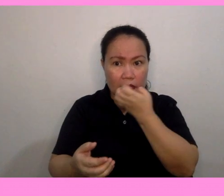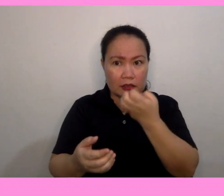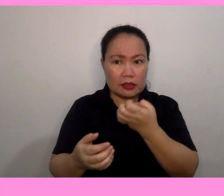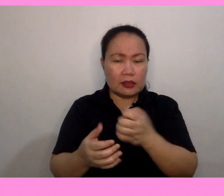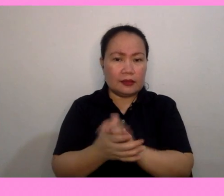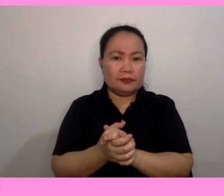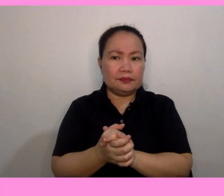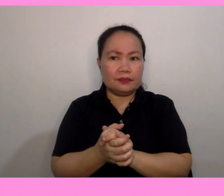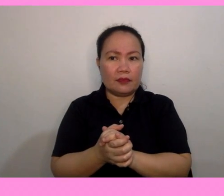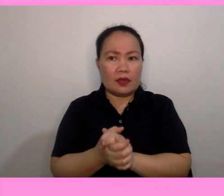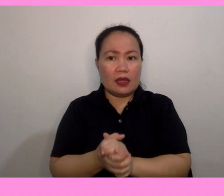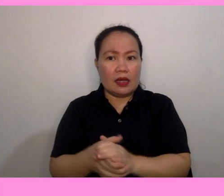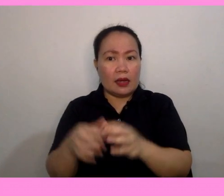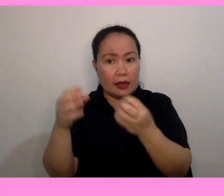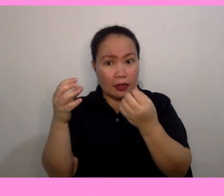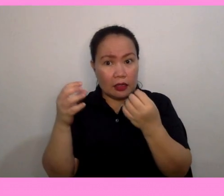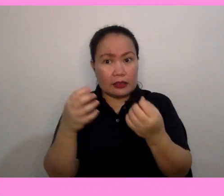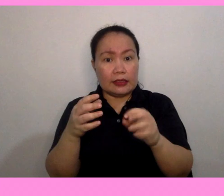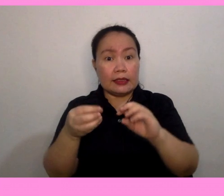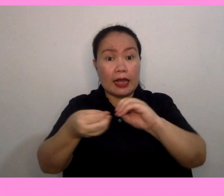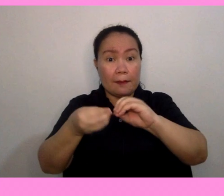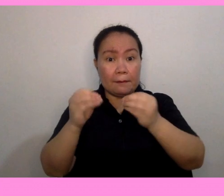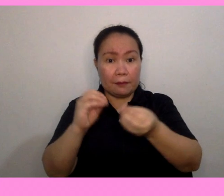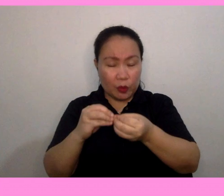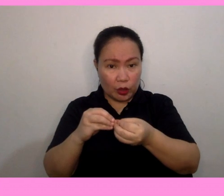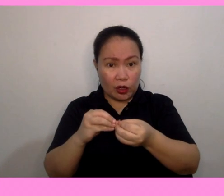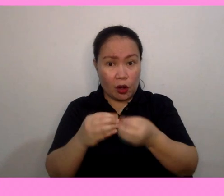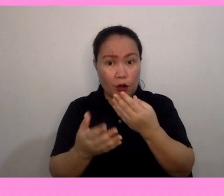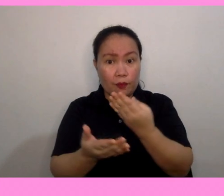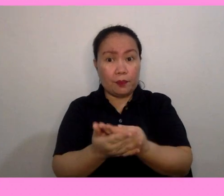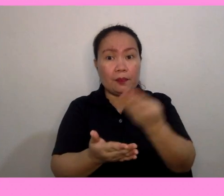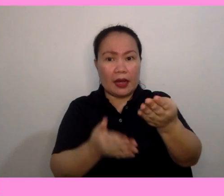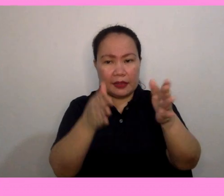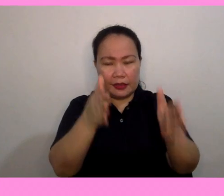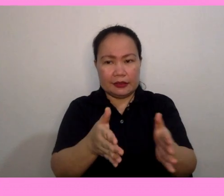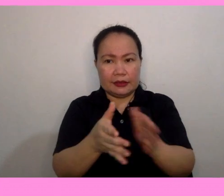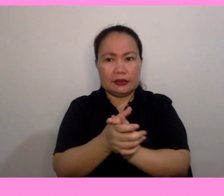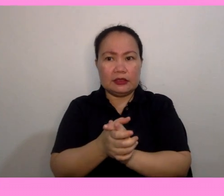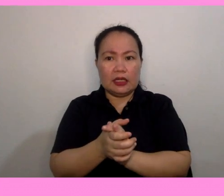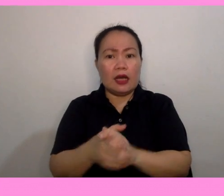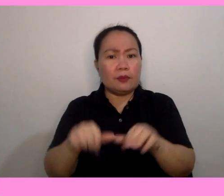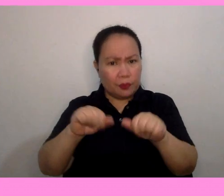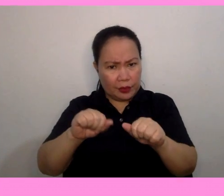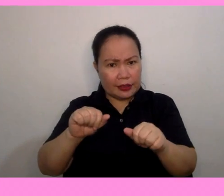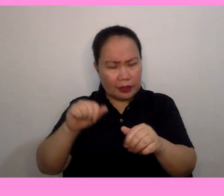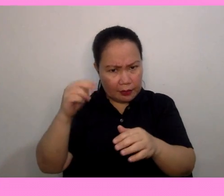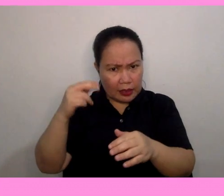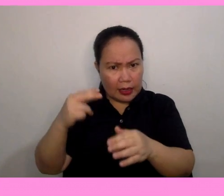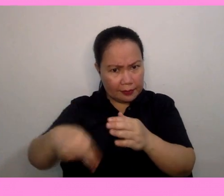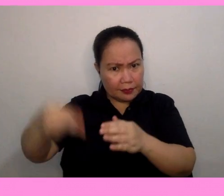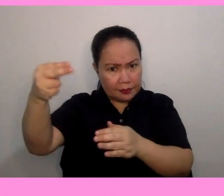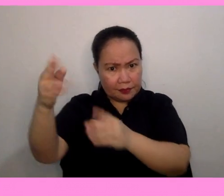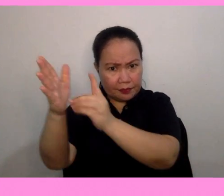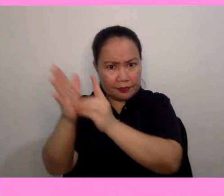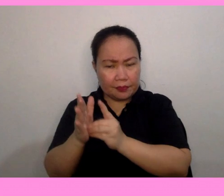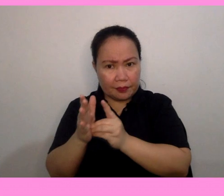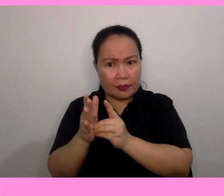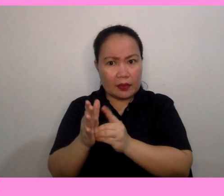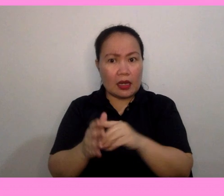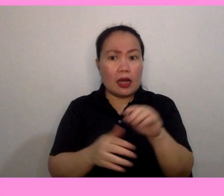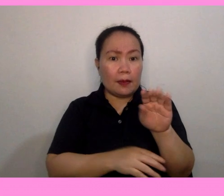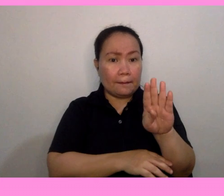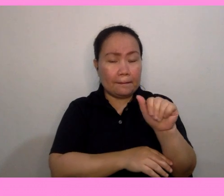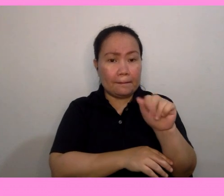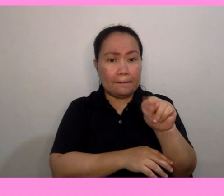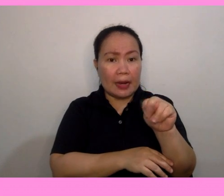ensaymada. Dami ng mamimili. Maaari ding magpataas ng demand ng individual ang tinatawag